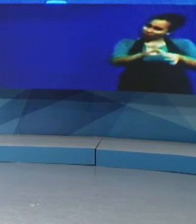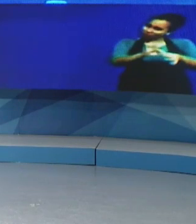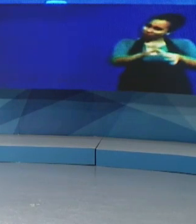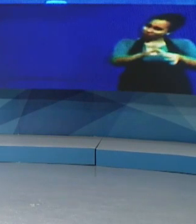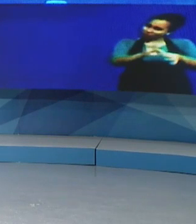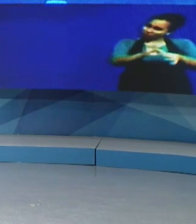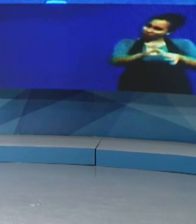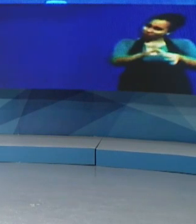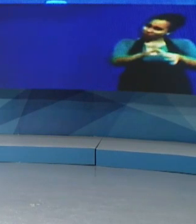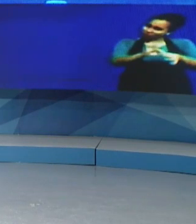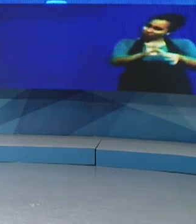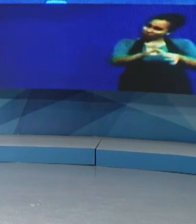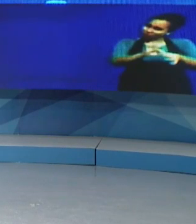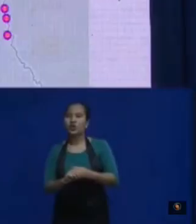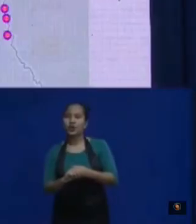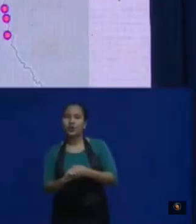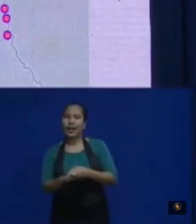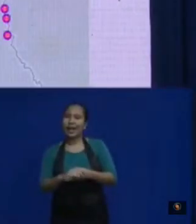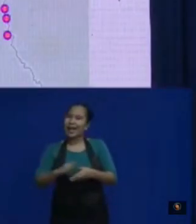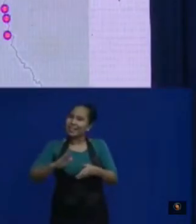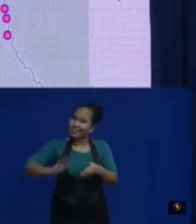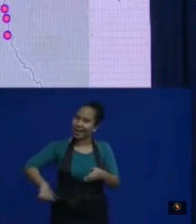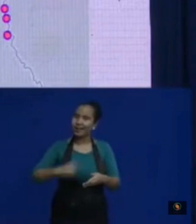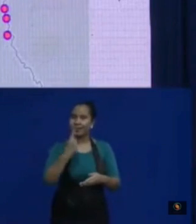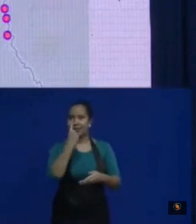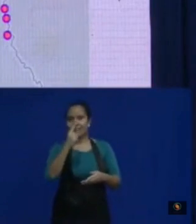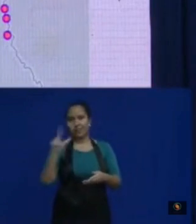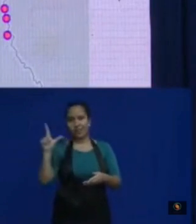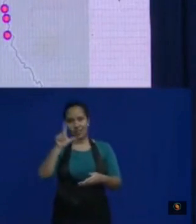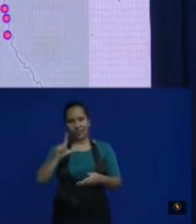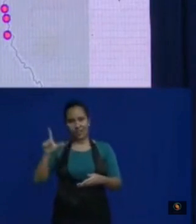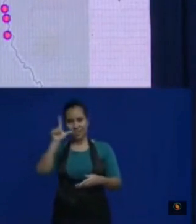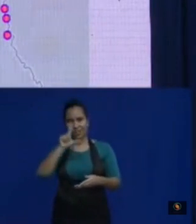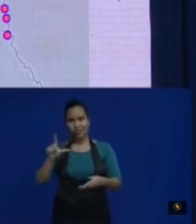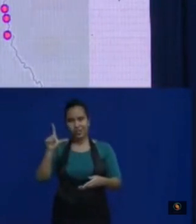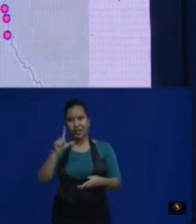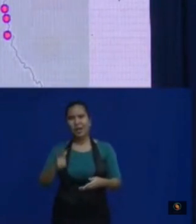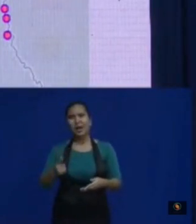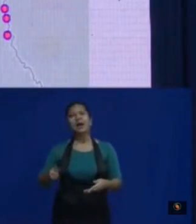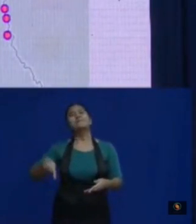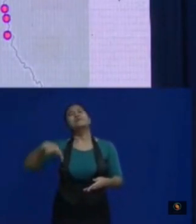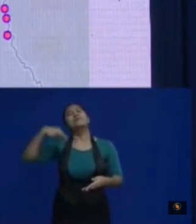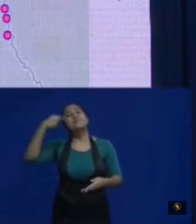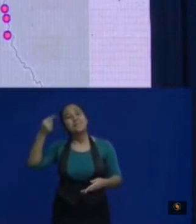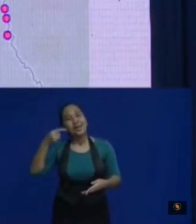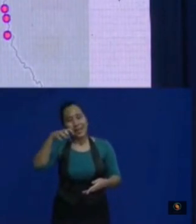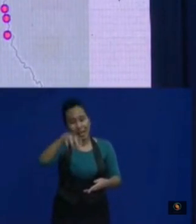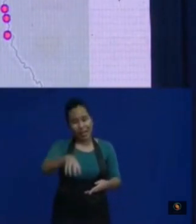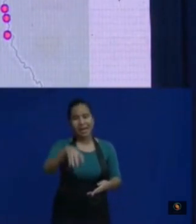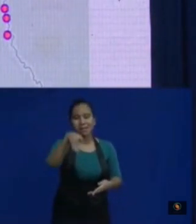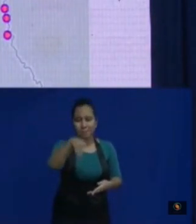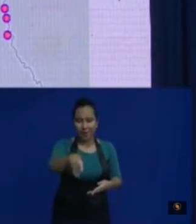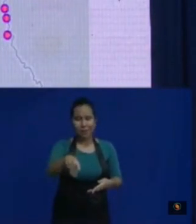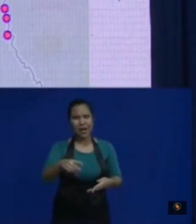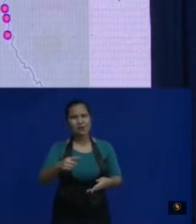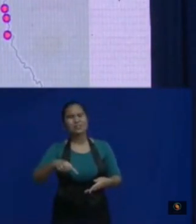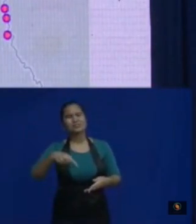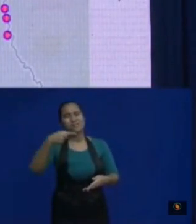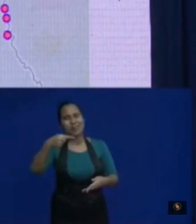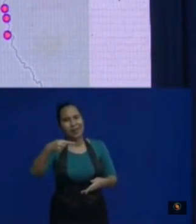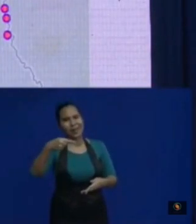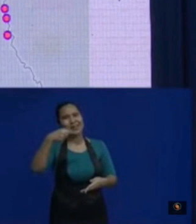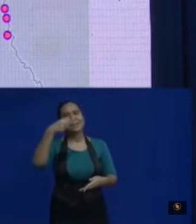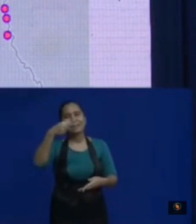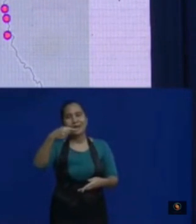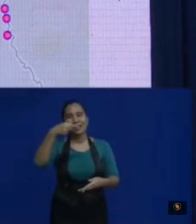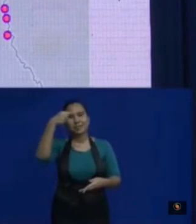grote uitbreek. Na 1 juli dan zie je dat die concentratie in Paramaribo groter wordt. Dat het